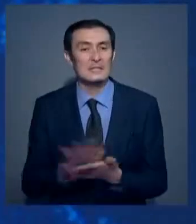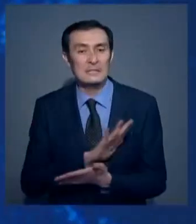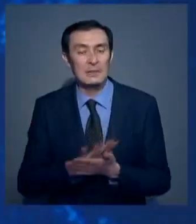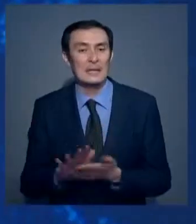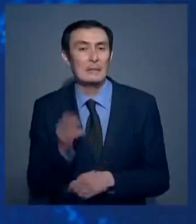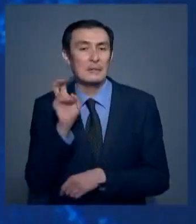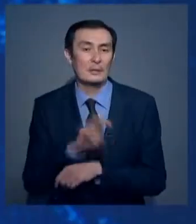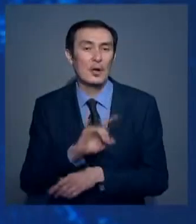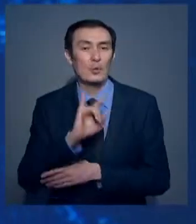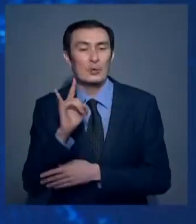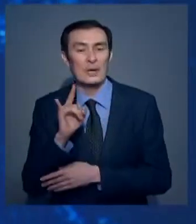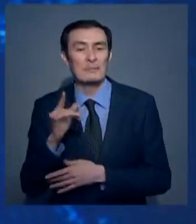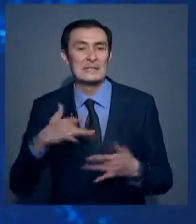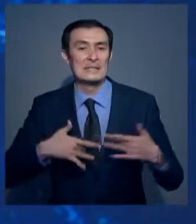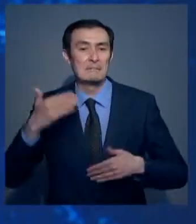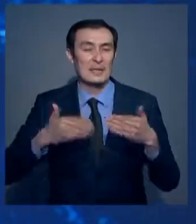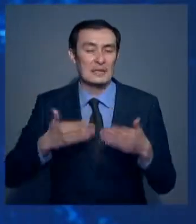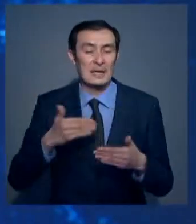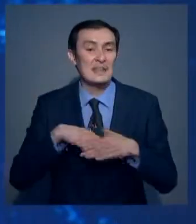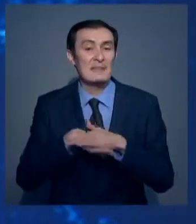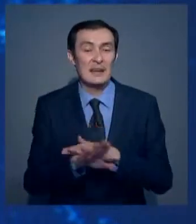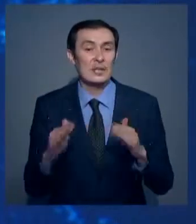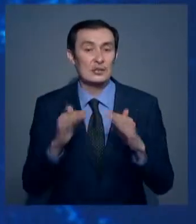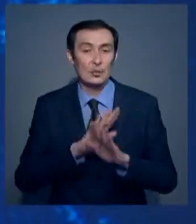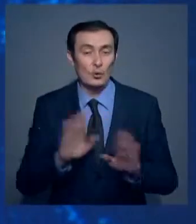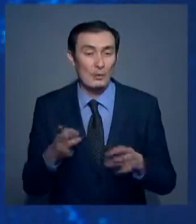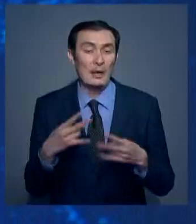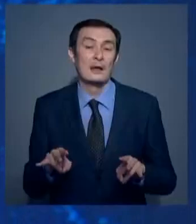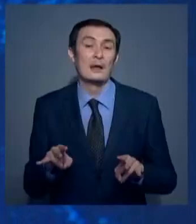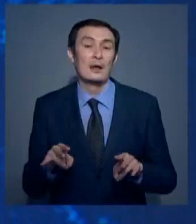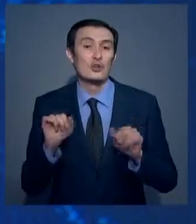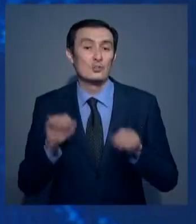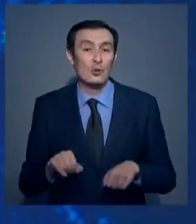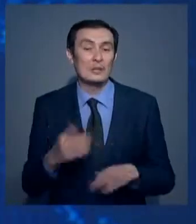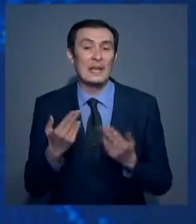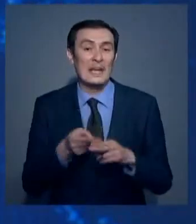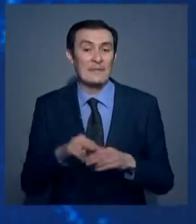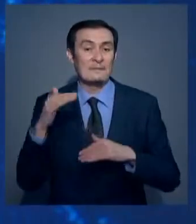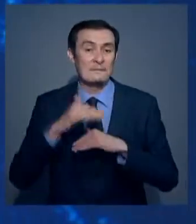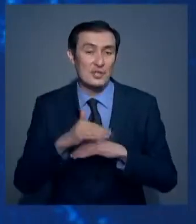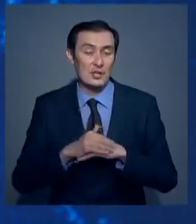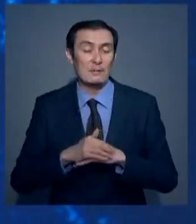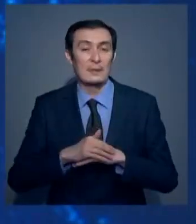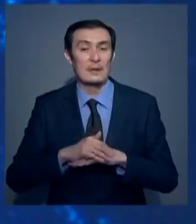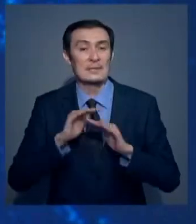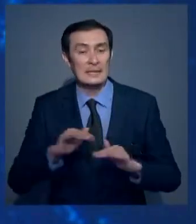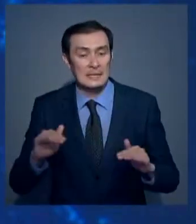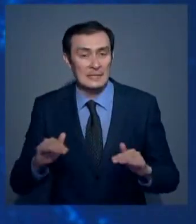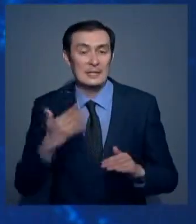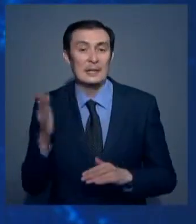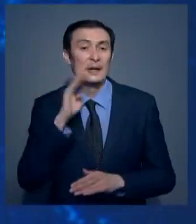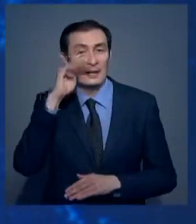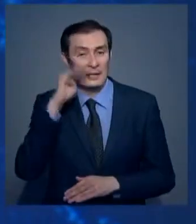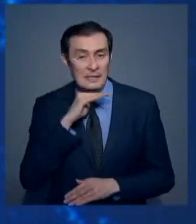Бесплатно побывать на кукольном спектакле, не выходя из дома во время карантина, смогут уже этим вечером казахстанские дети и